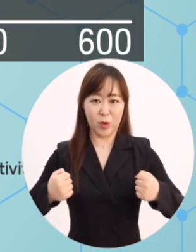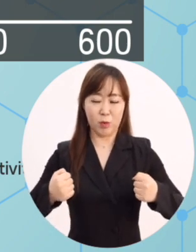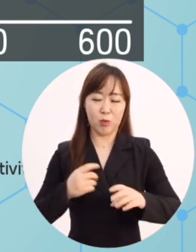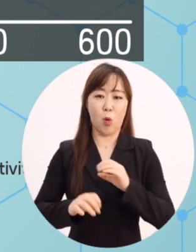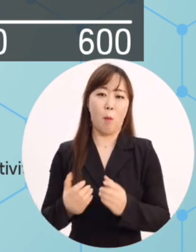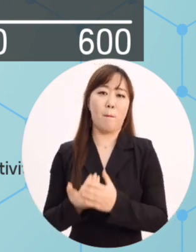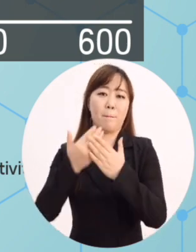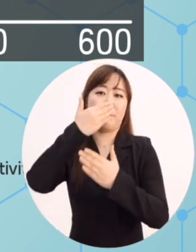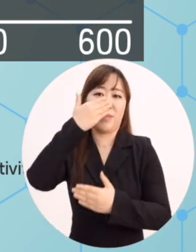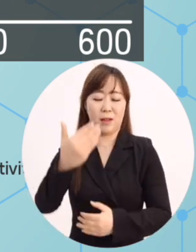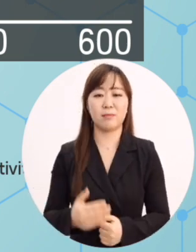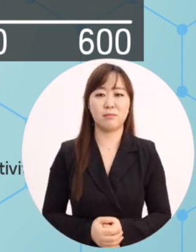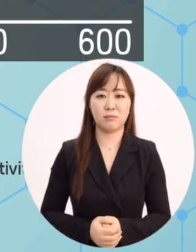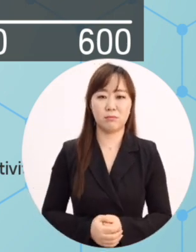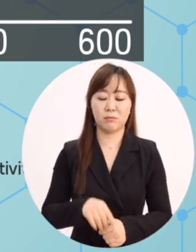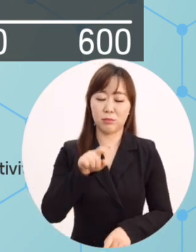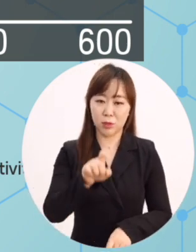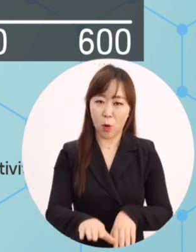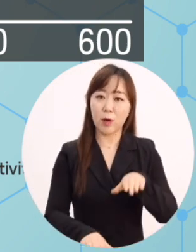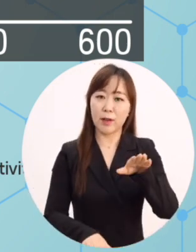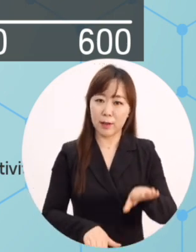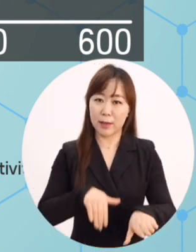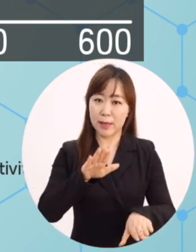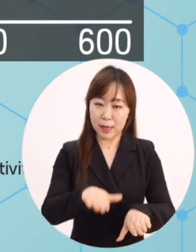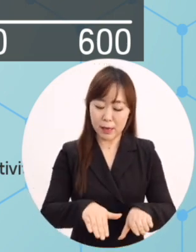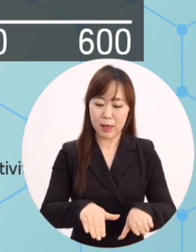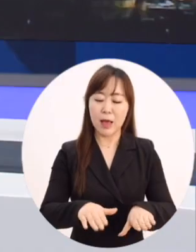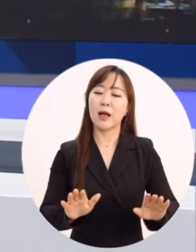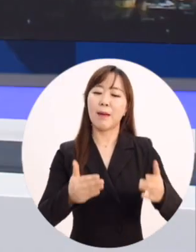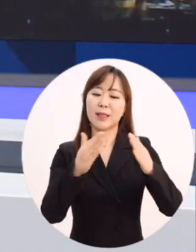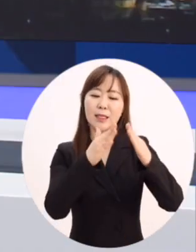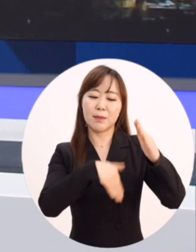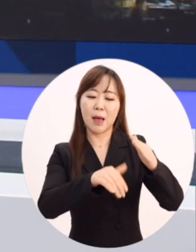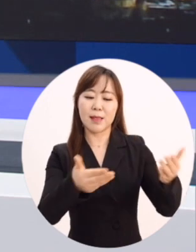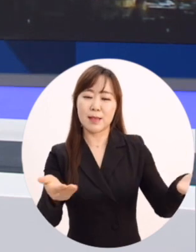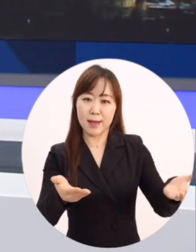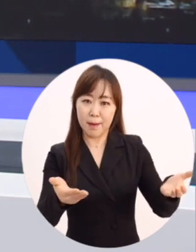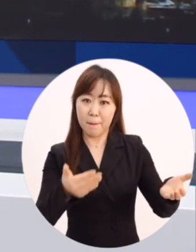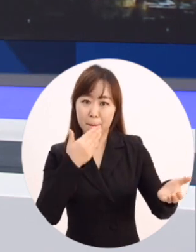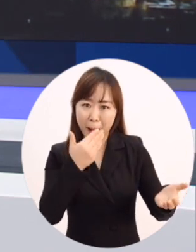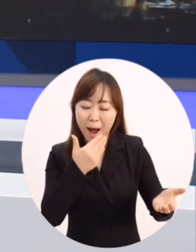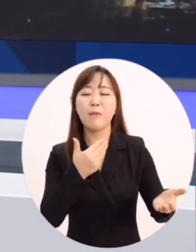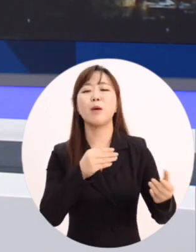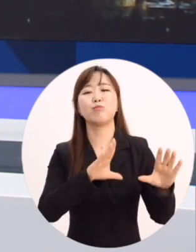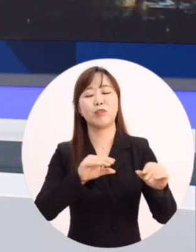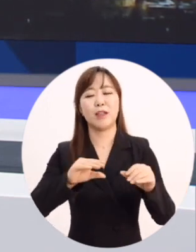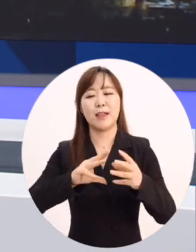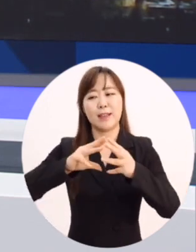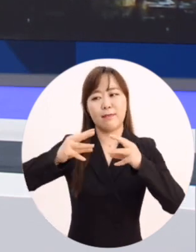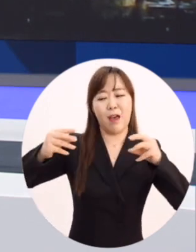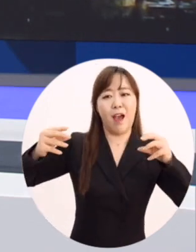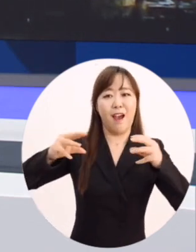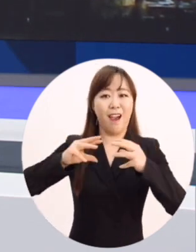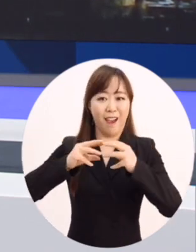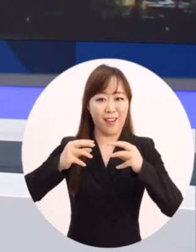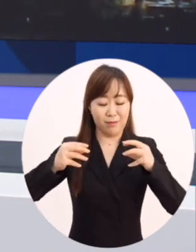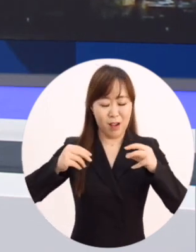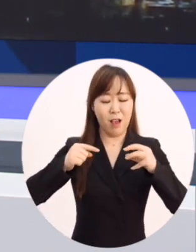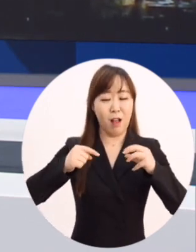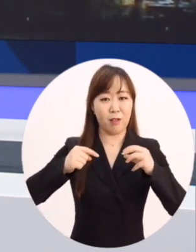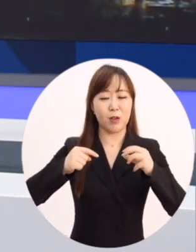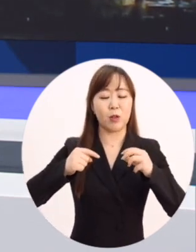있습니다. 걷기, 가벼운 집안일 등을 수월하게 할 수 있다면 부드러운 스트레칭부터